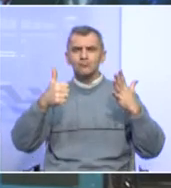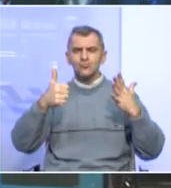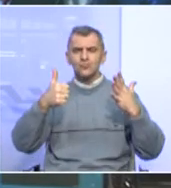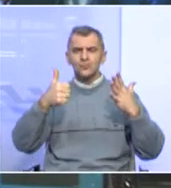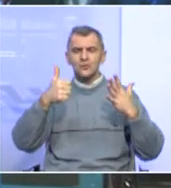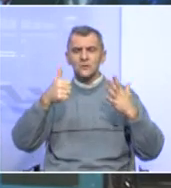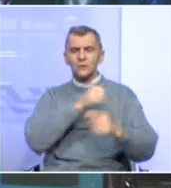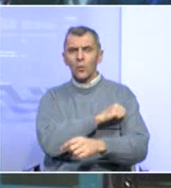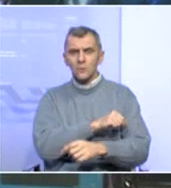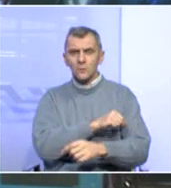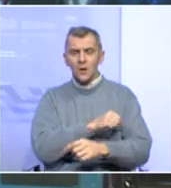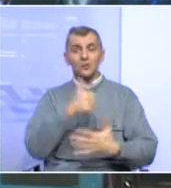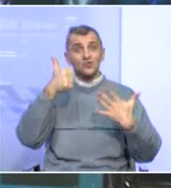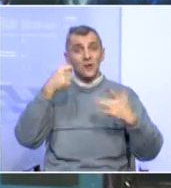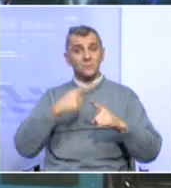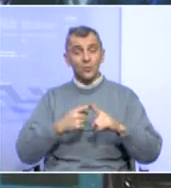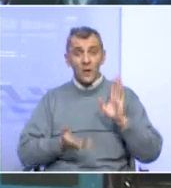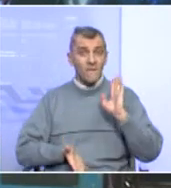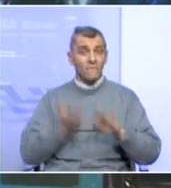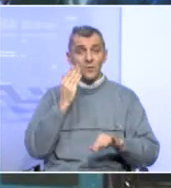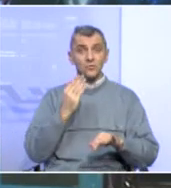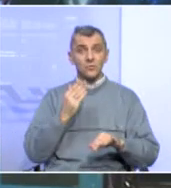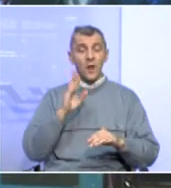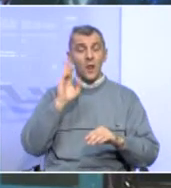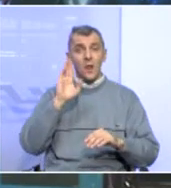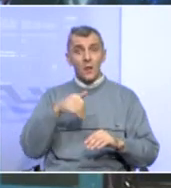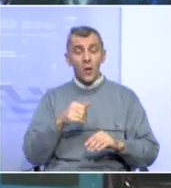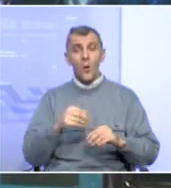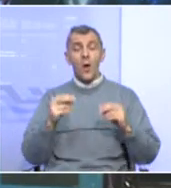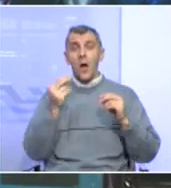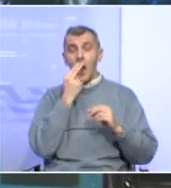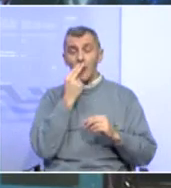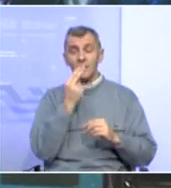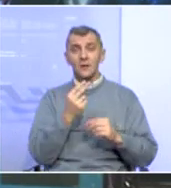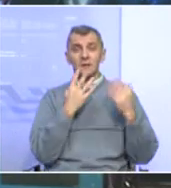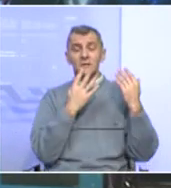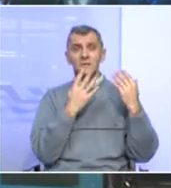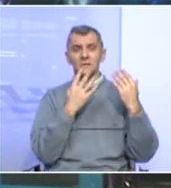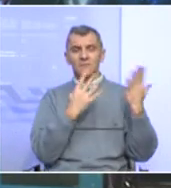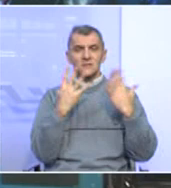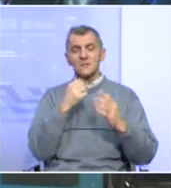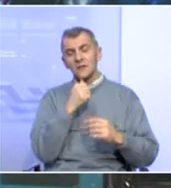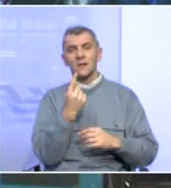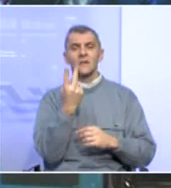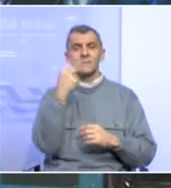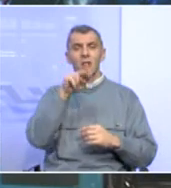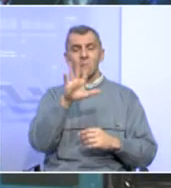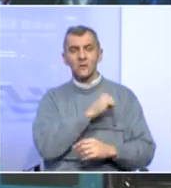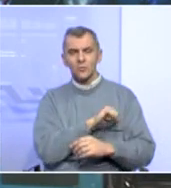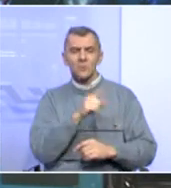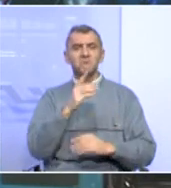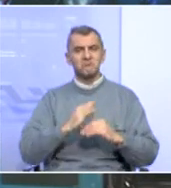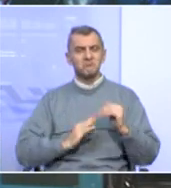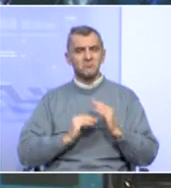gospodin Čavić, 6 puta više nego u periodu 99. i 2005. godina. Tako da praktično